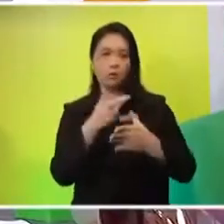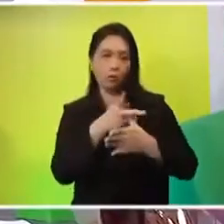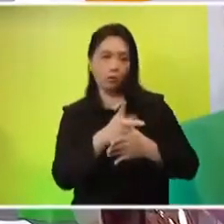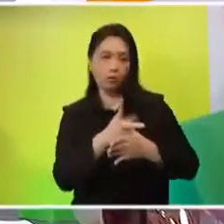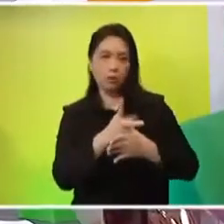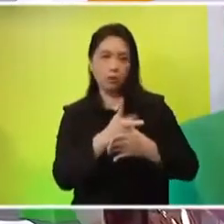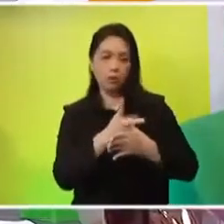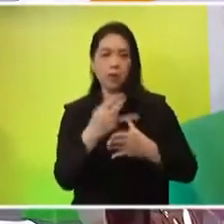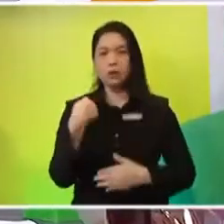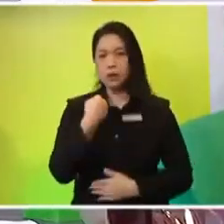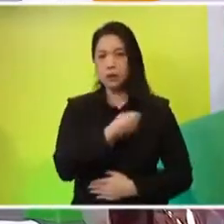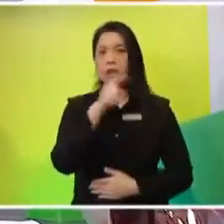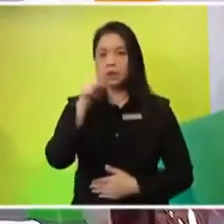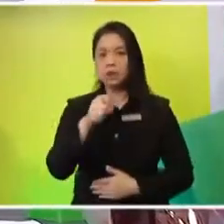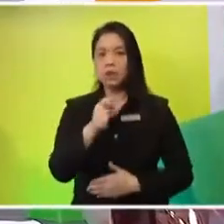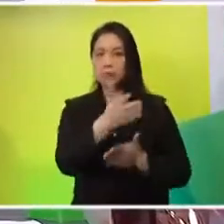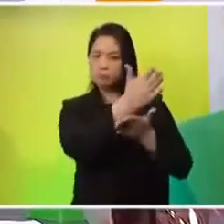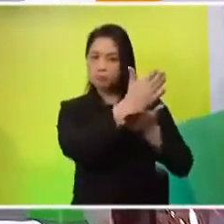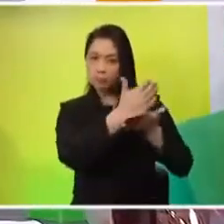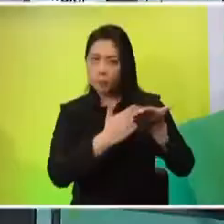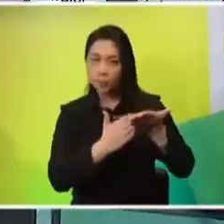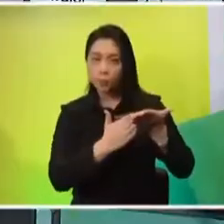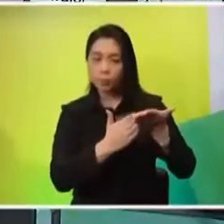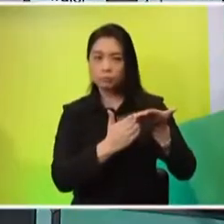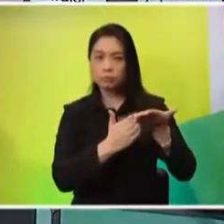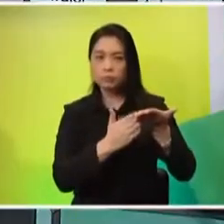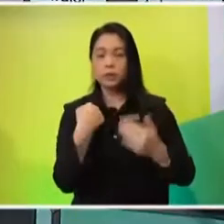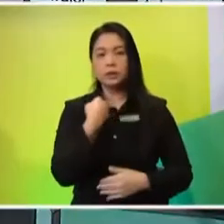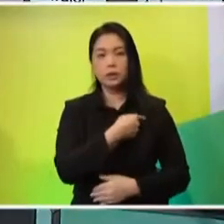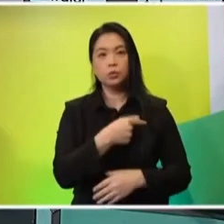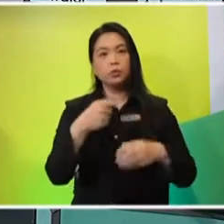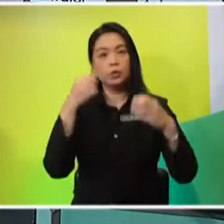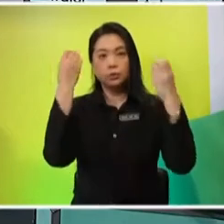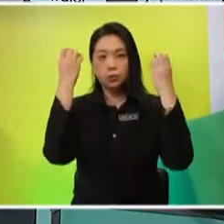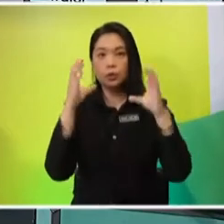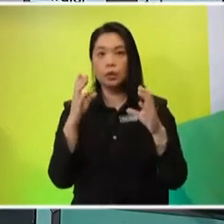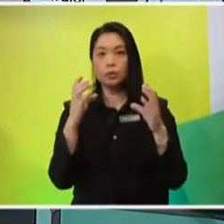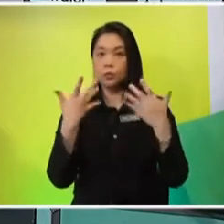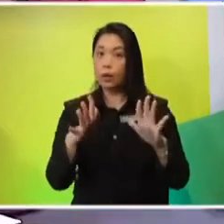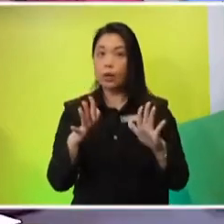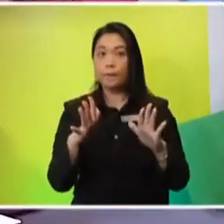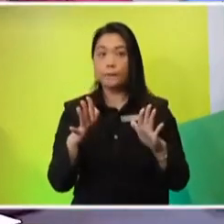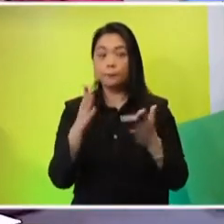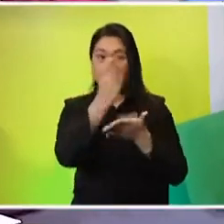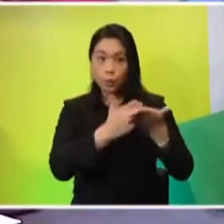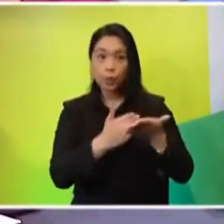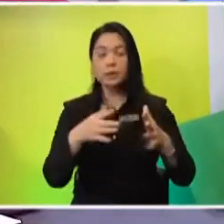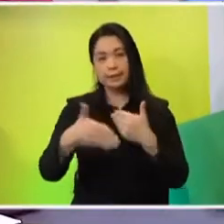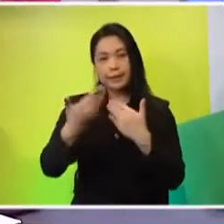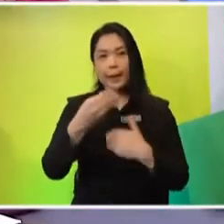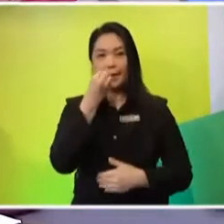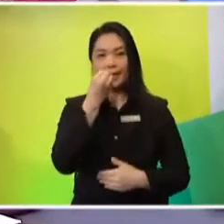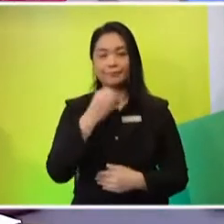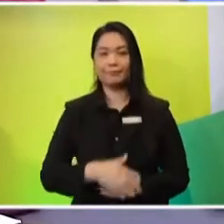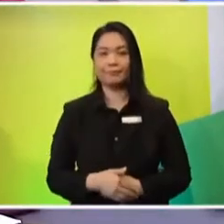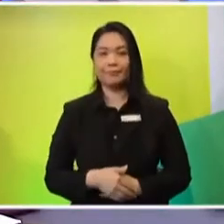cikgu kata kita kena bagi separuh. Ya, betul. Separuh. Okey, cikgu dah siap potong kat rumah ni. Senang kita nak makan betul lepas ni.